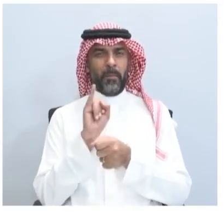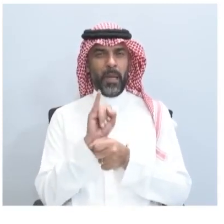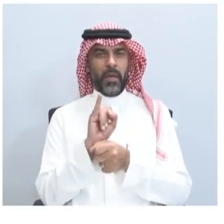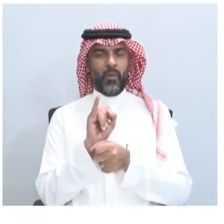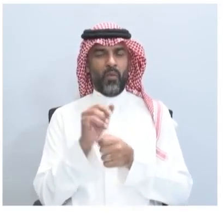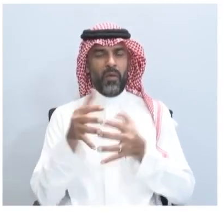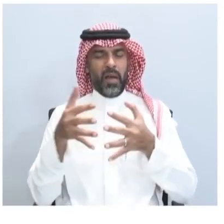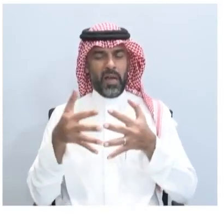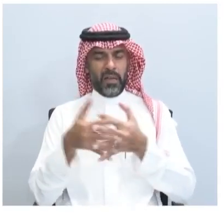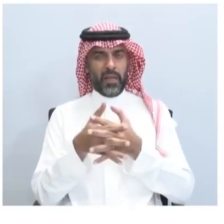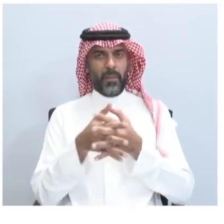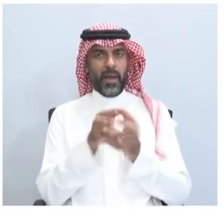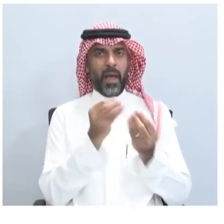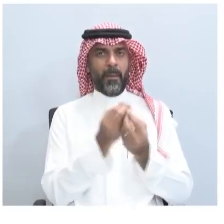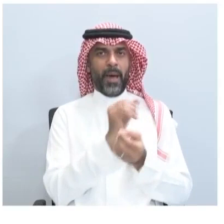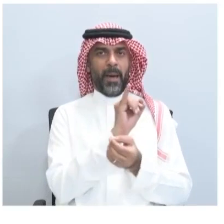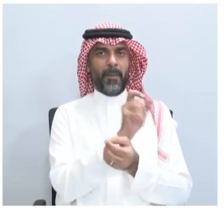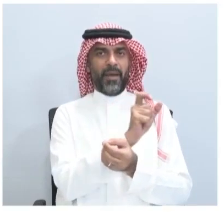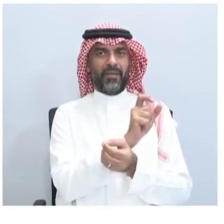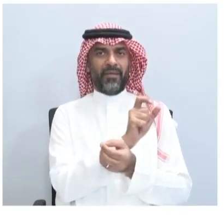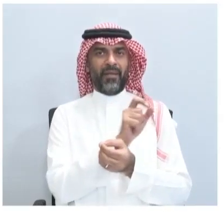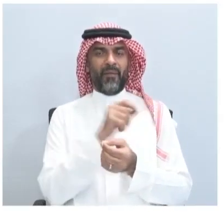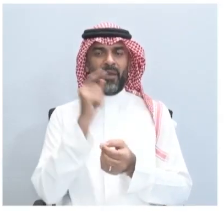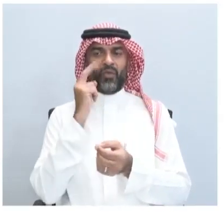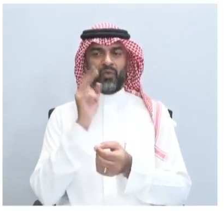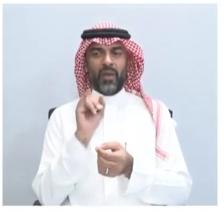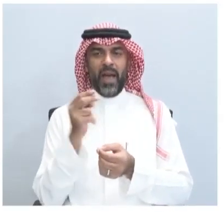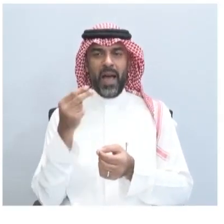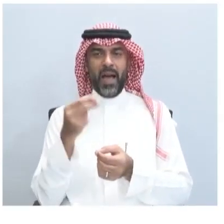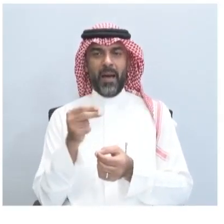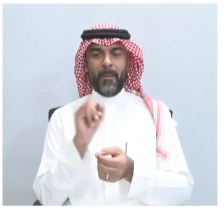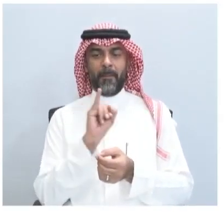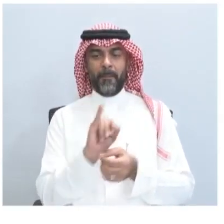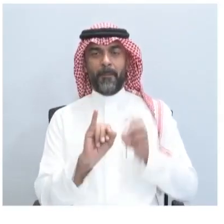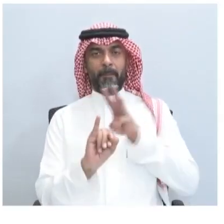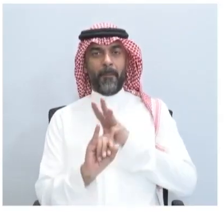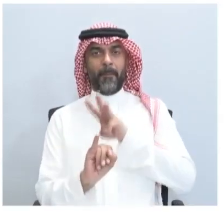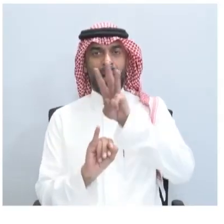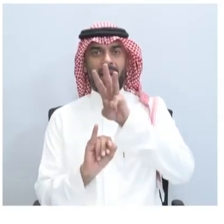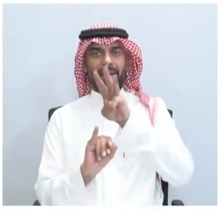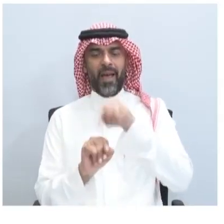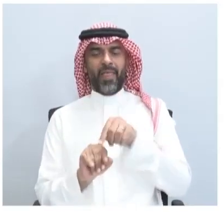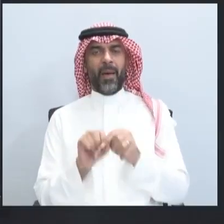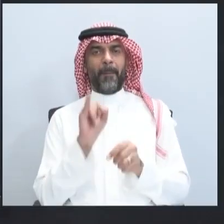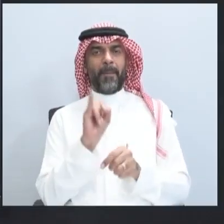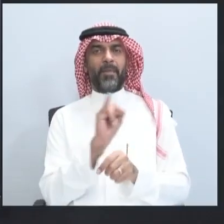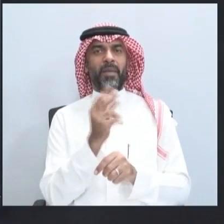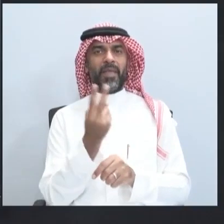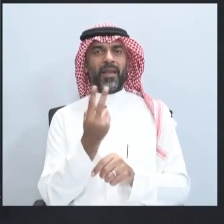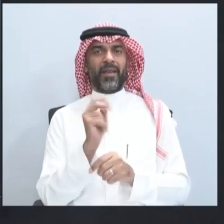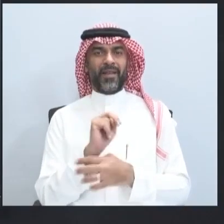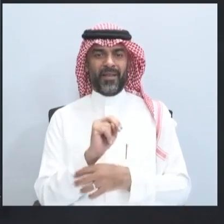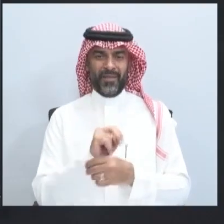وادغمناها في ميم من فاصبحت عما الميم المشدده هي عباره عن